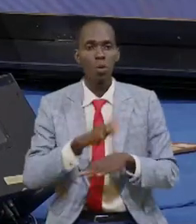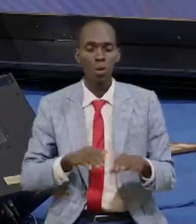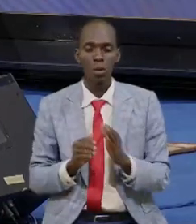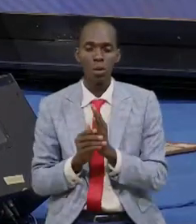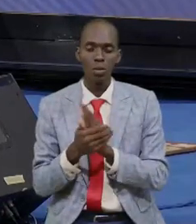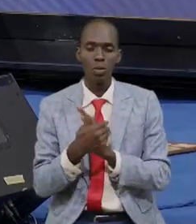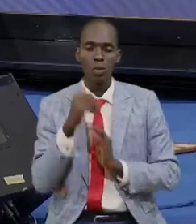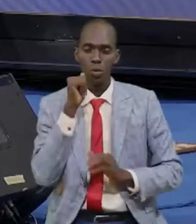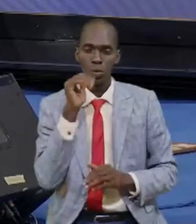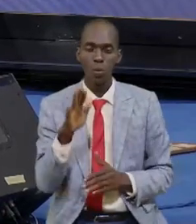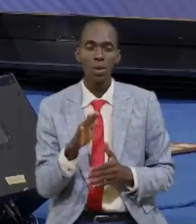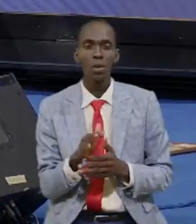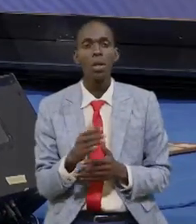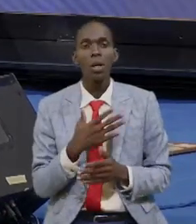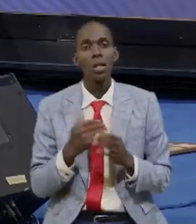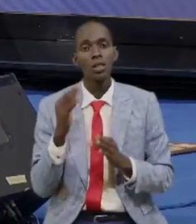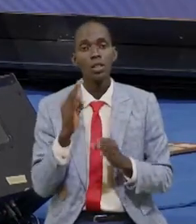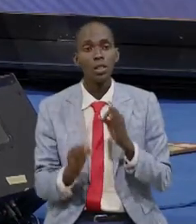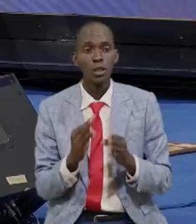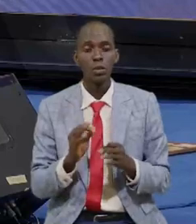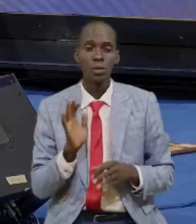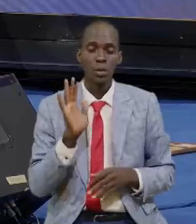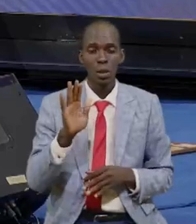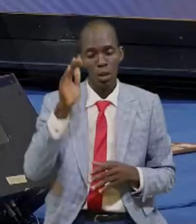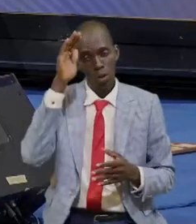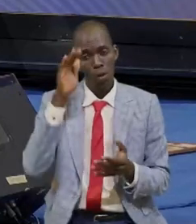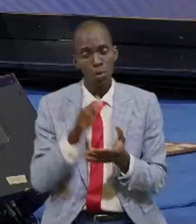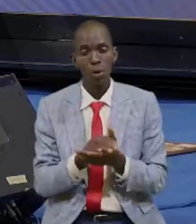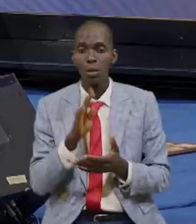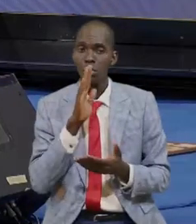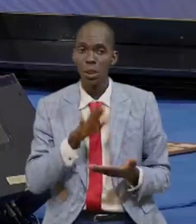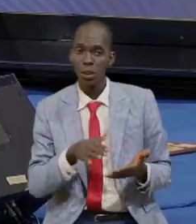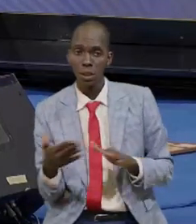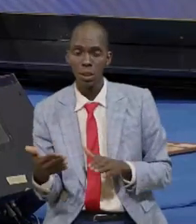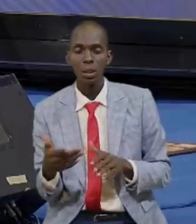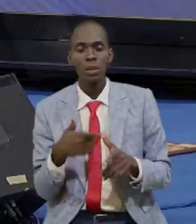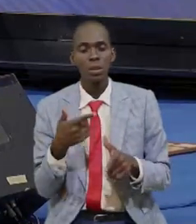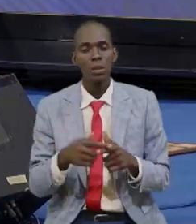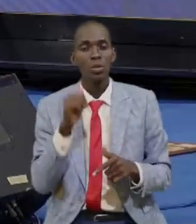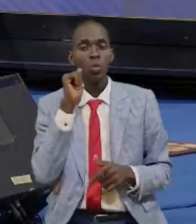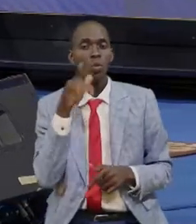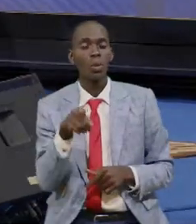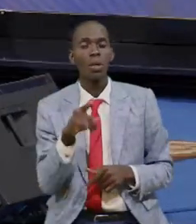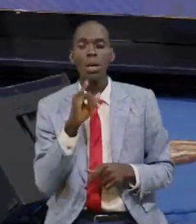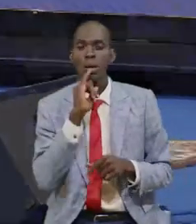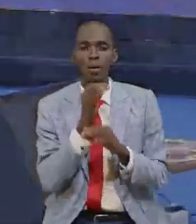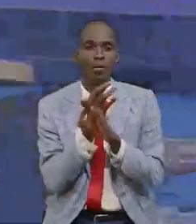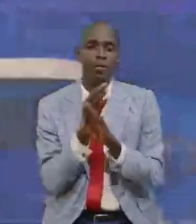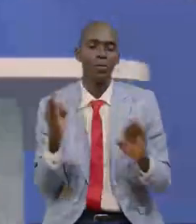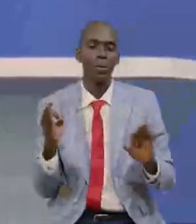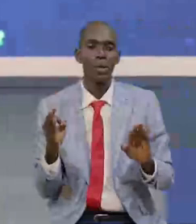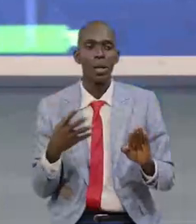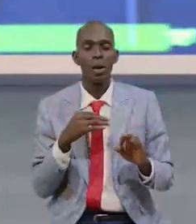adultère. Mais si le mari meurt, elle est affranchie de la